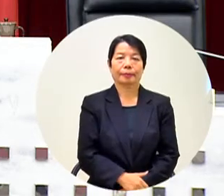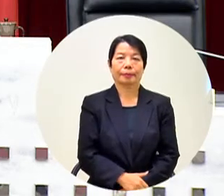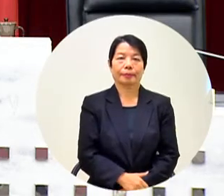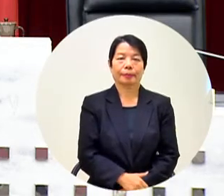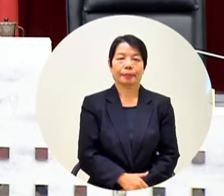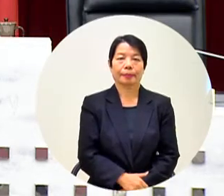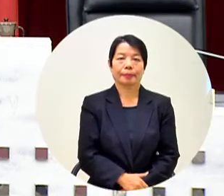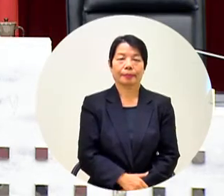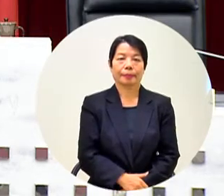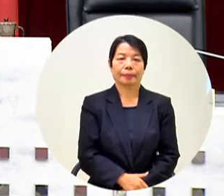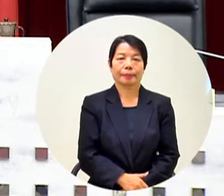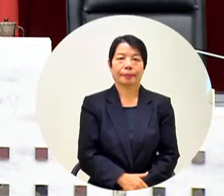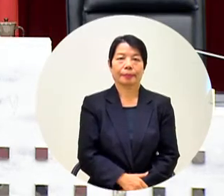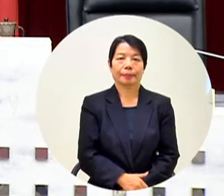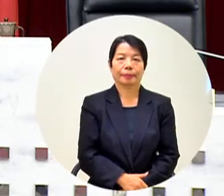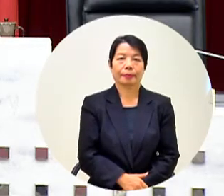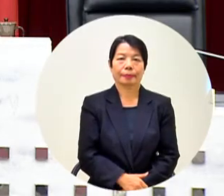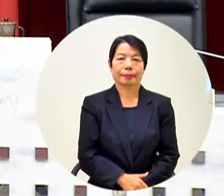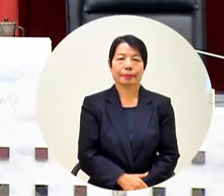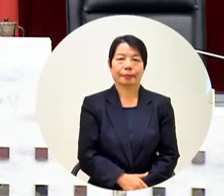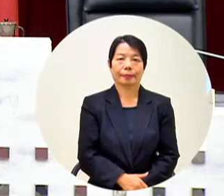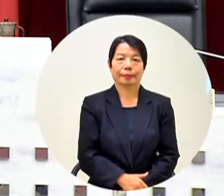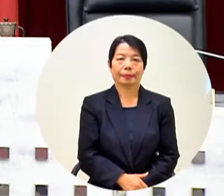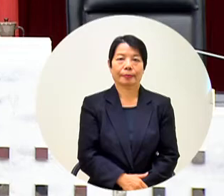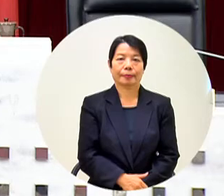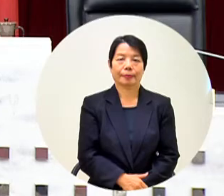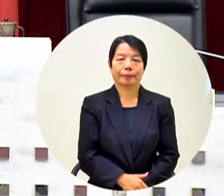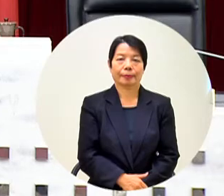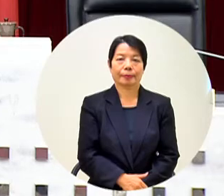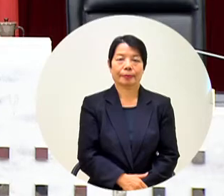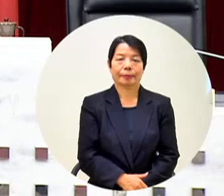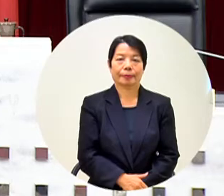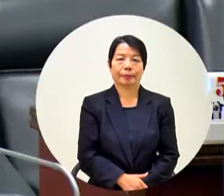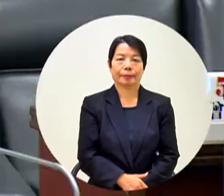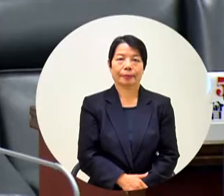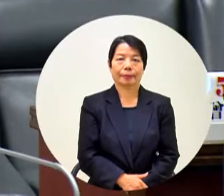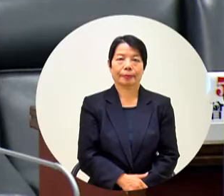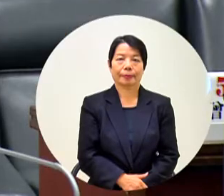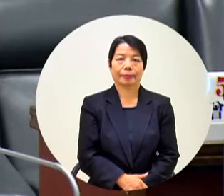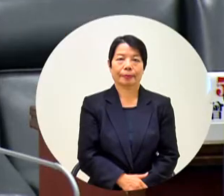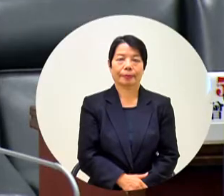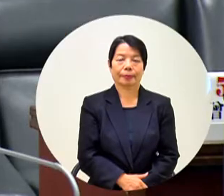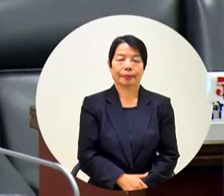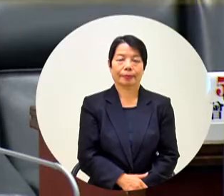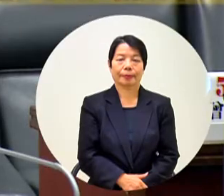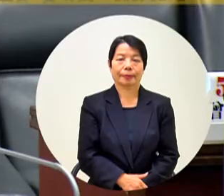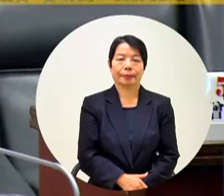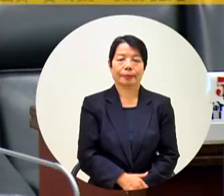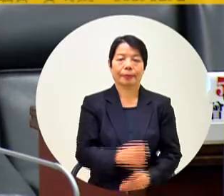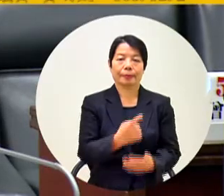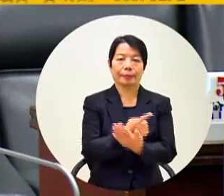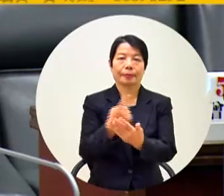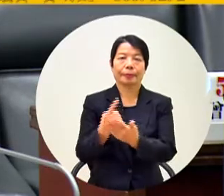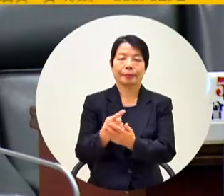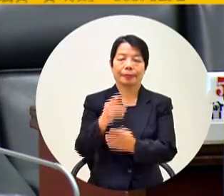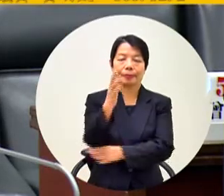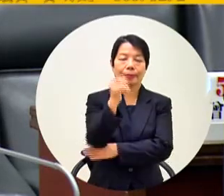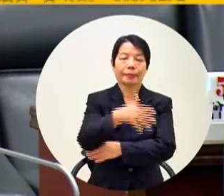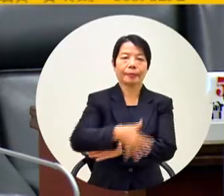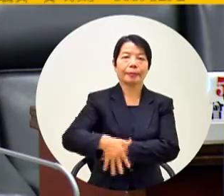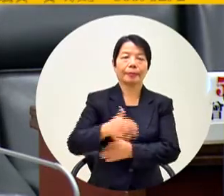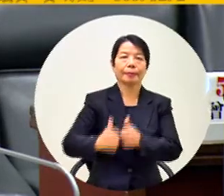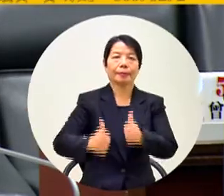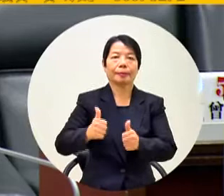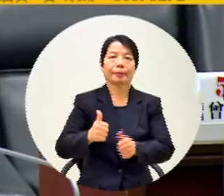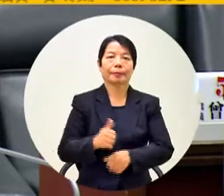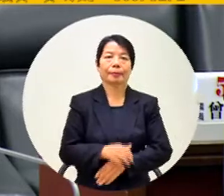哎，主席，市长、副市长、秘书长、各位局处首长，还有我